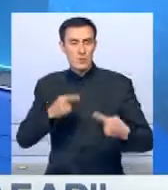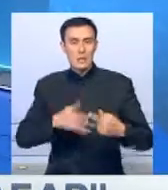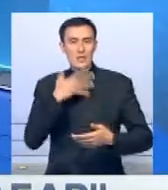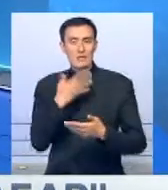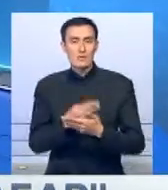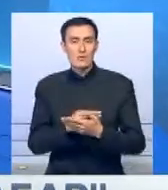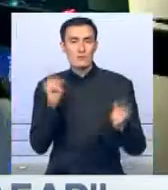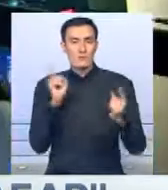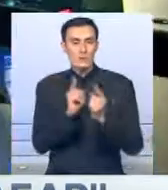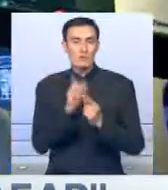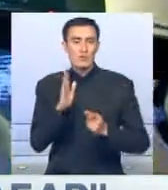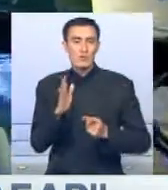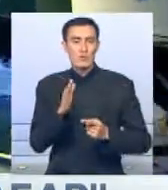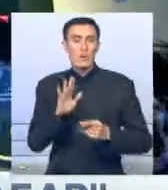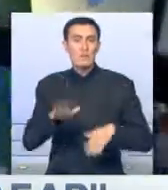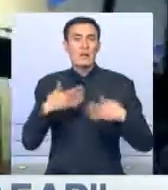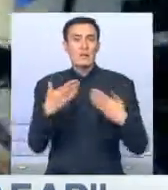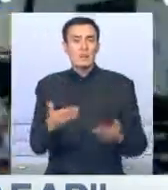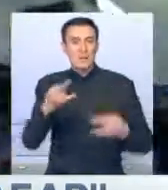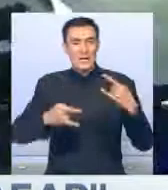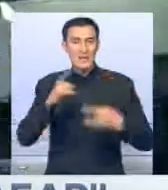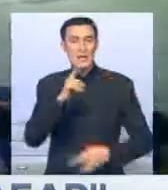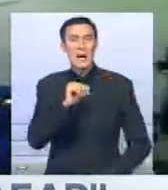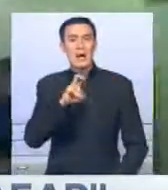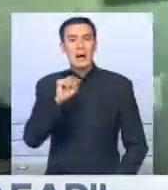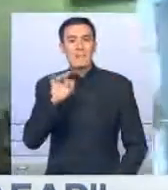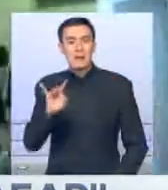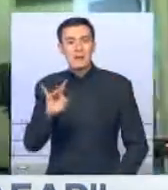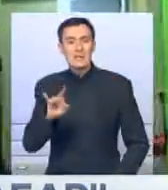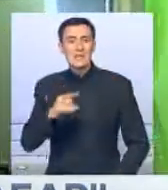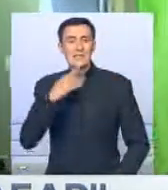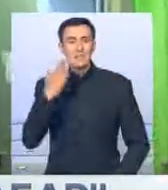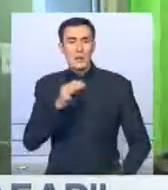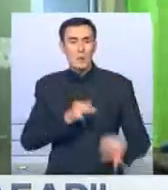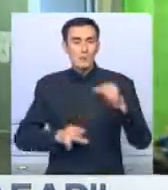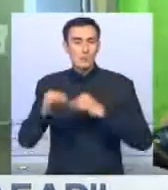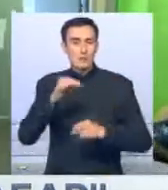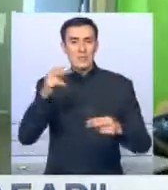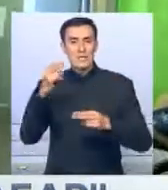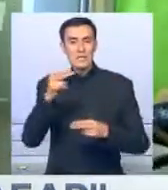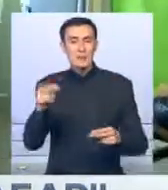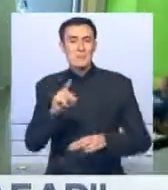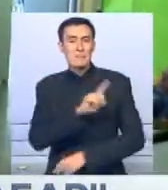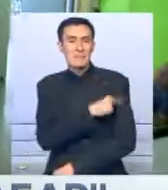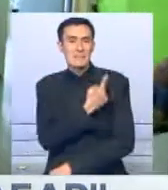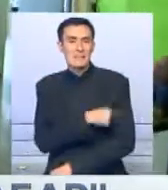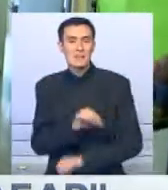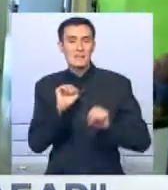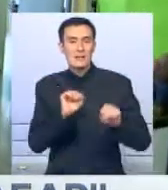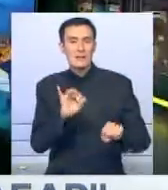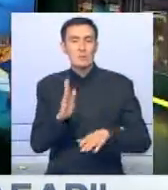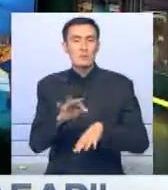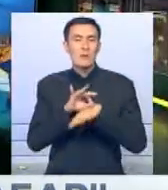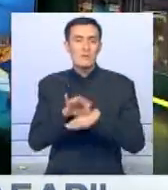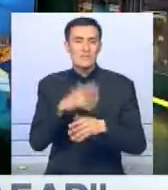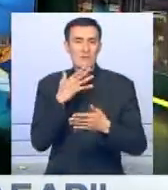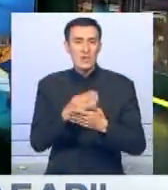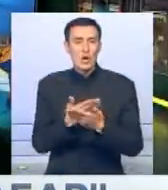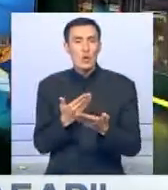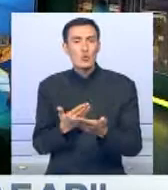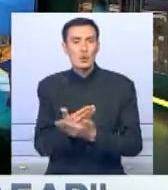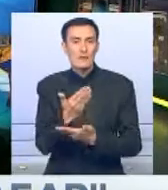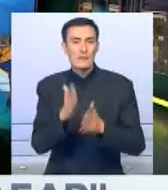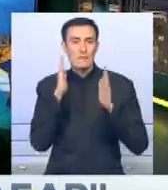Свою площадку для горячего обсуждения предложил телеканал «Хабар». Спикеры обсудят тему введения медстрахования и проведут свои